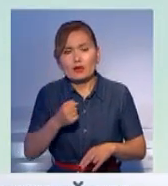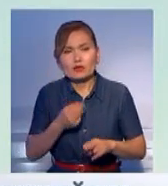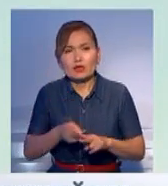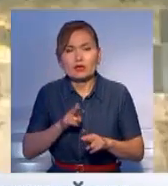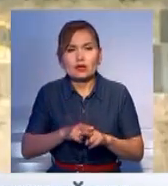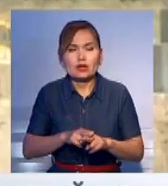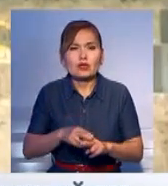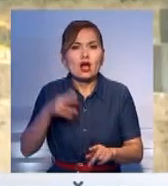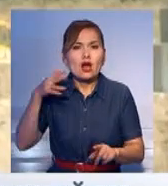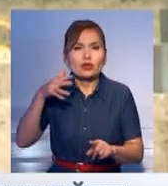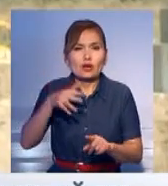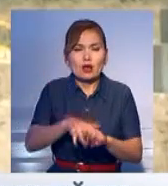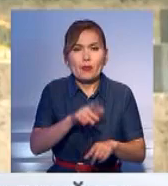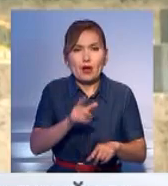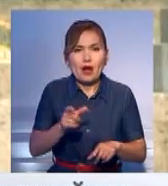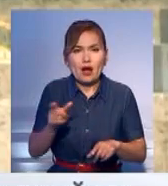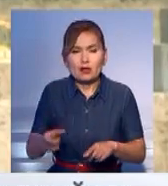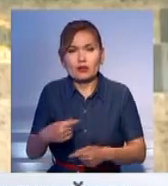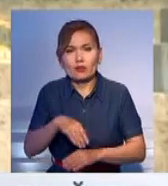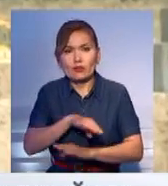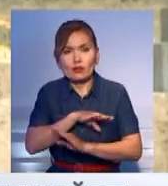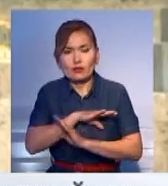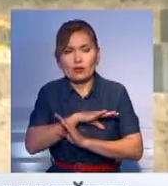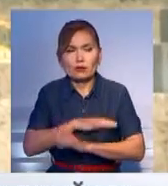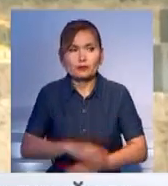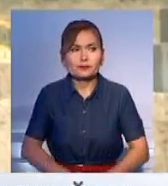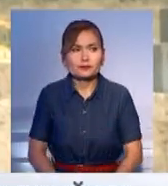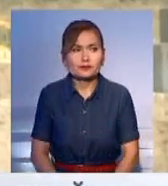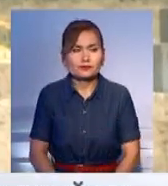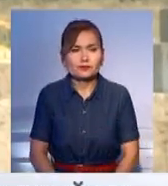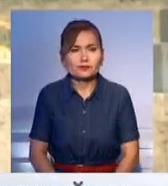әскерилерінің соққысынан бейбіт тұрғындар қаза табуда.